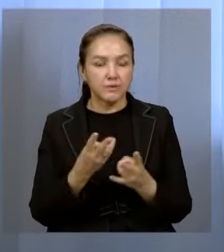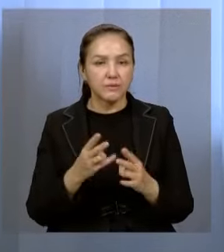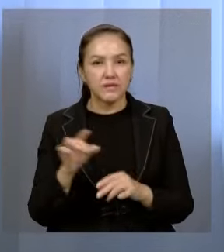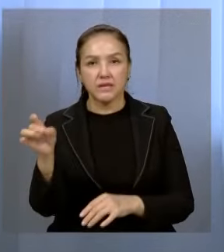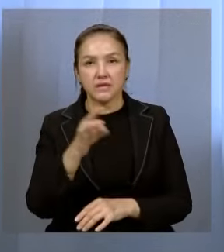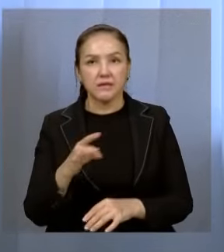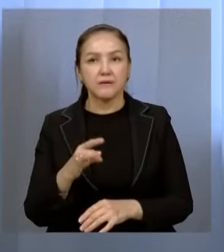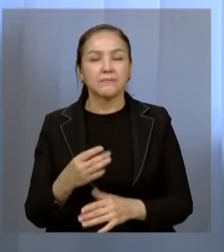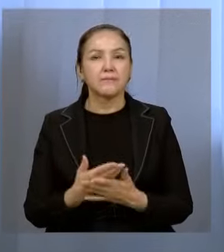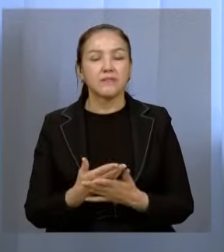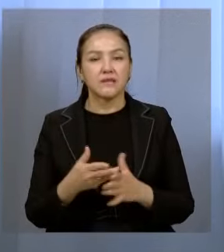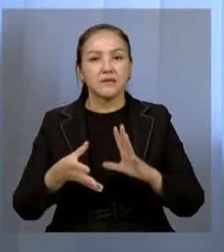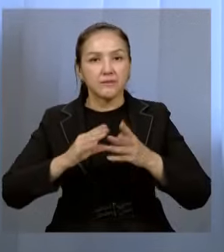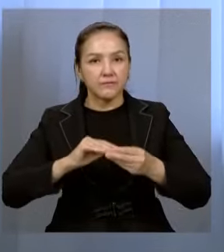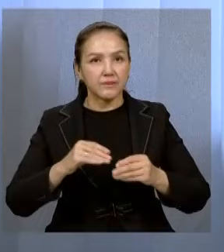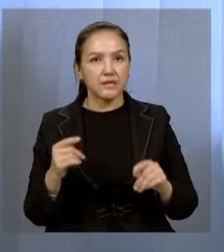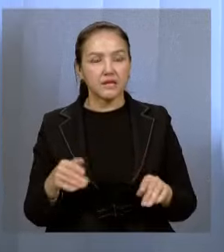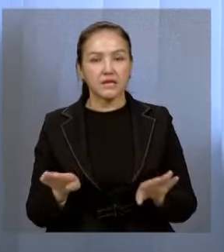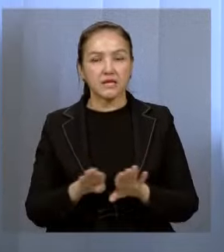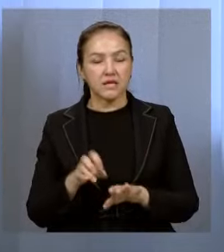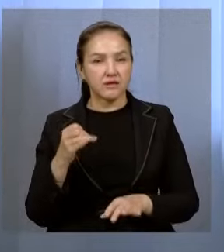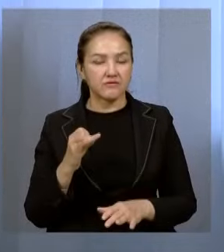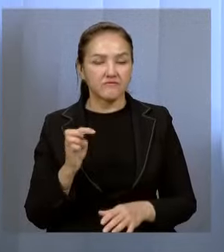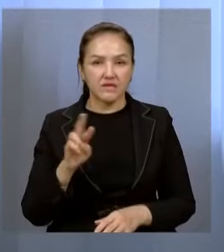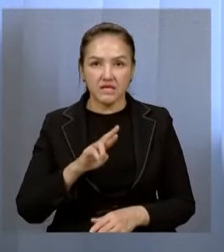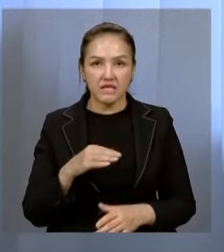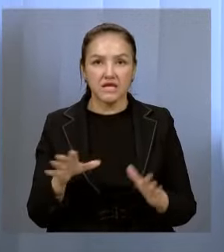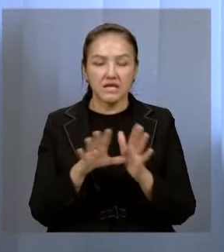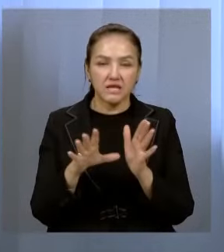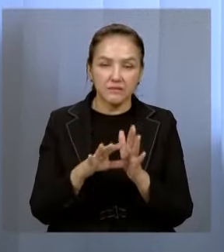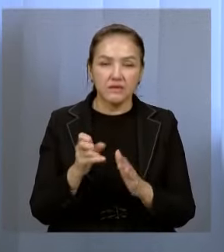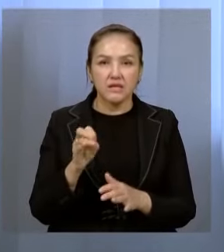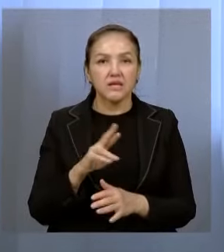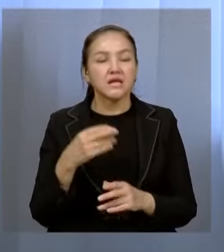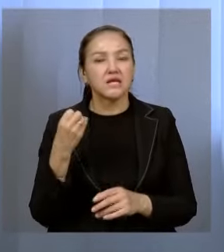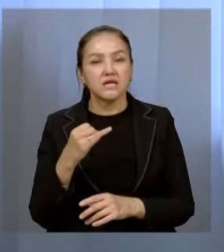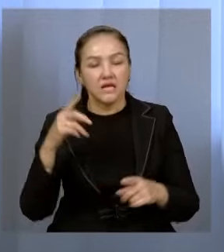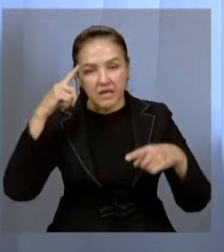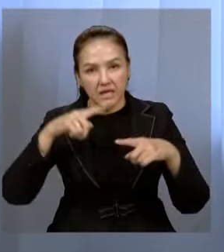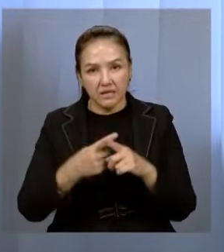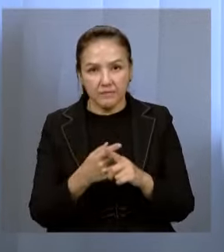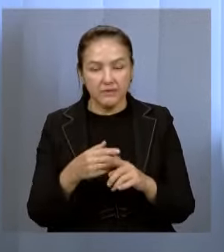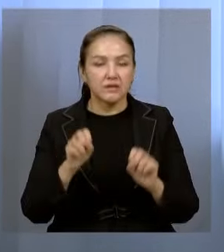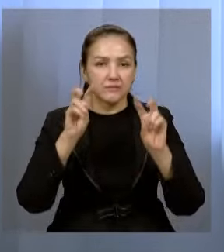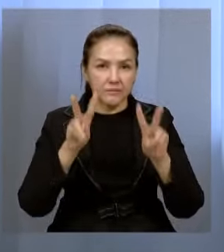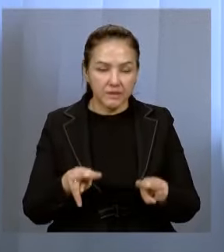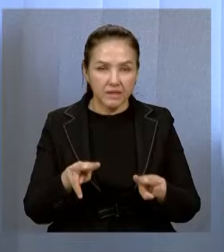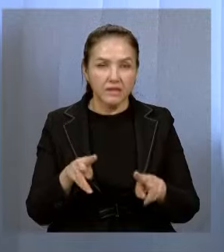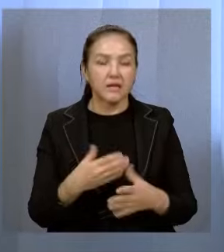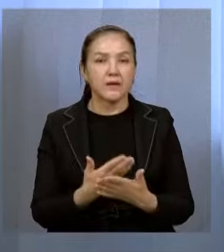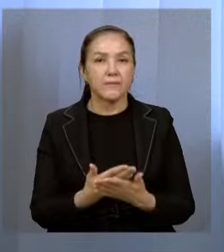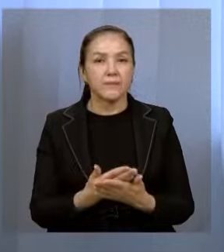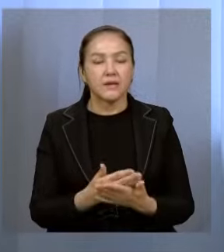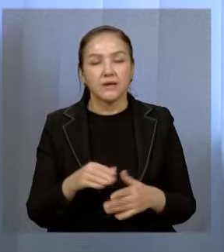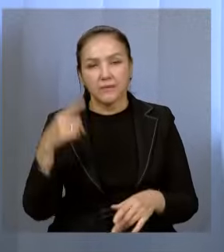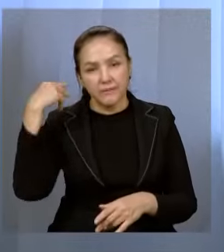региона и страны в целом так как это и нефтяная инженерия и электроэнергетика и it специальности также в